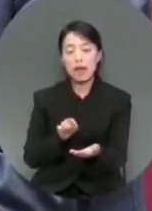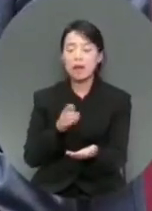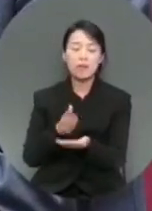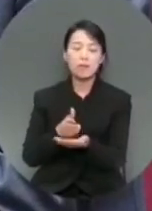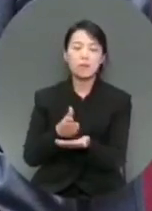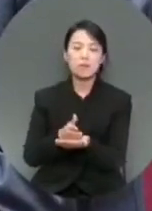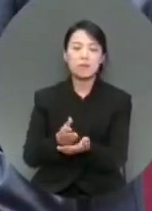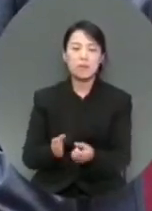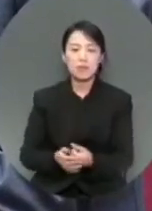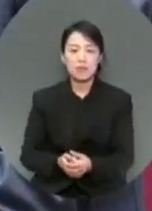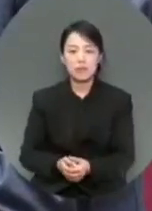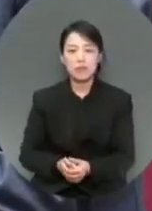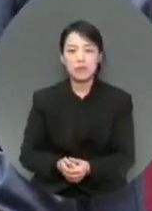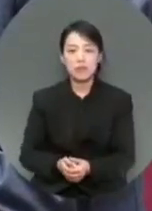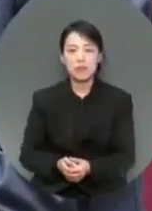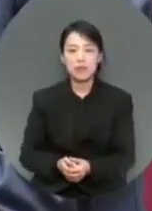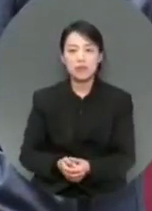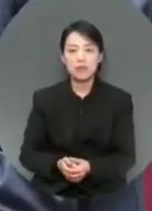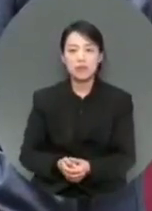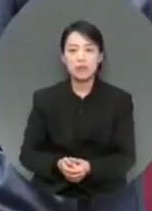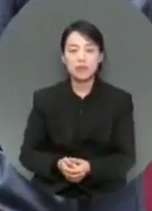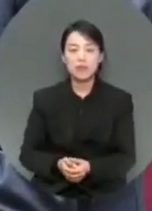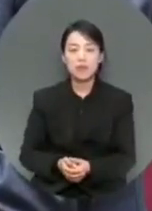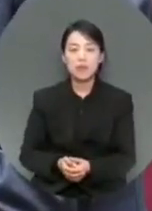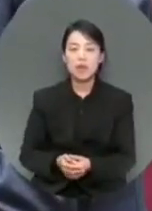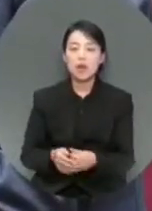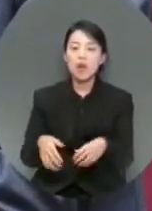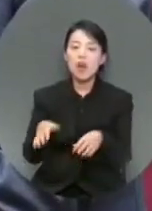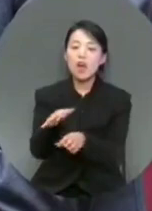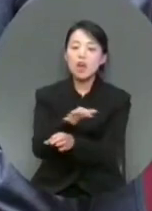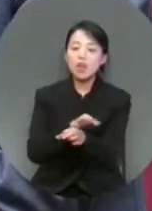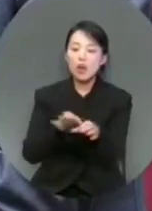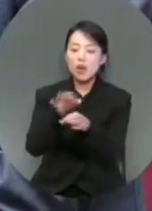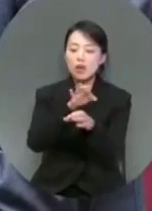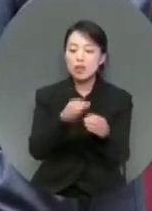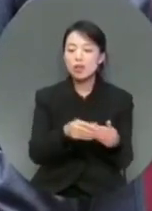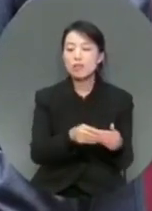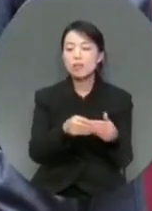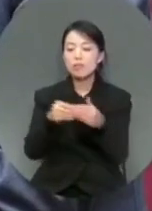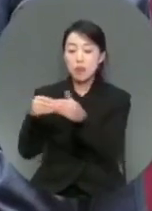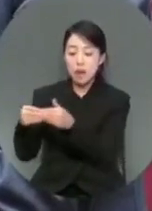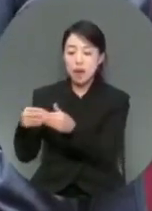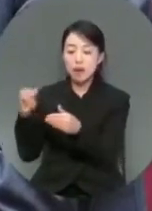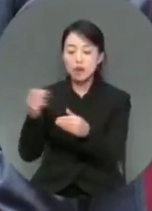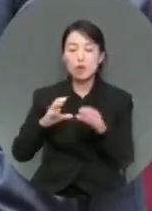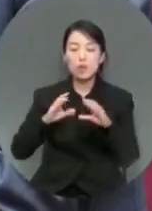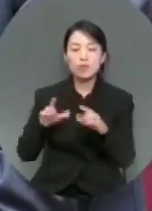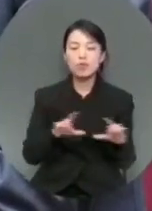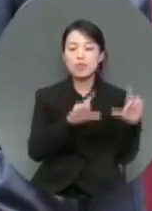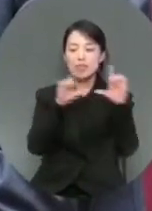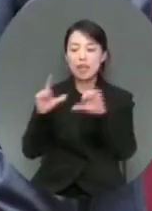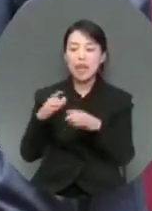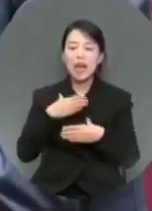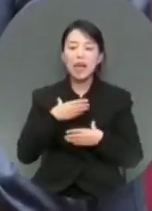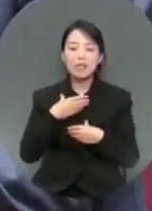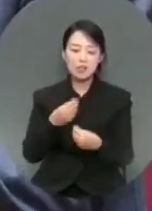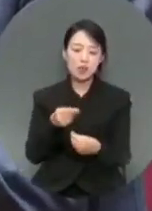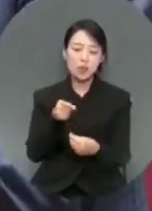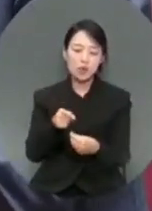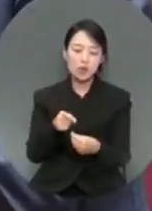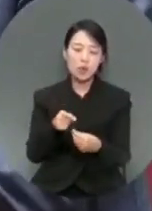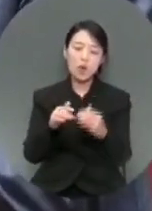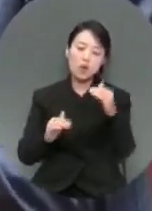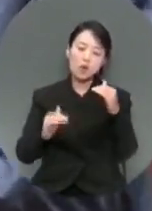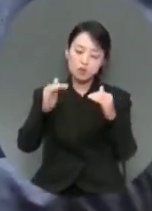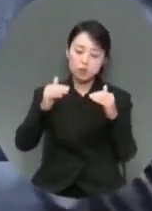마시고 적어도 경기를 진작시키는 그런 효과와 민생을 안정시키는 부분과 균형을 맞춰 나가려는